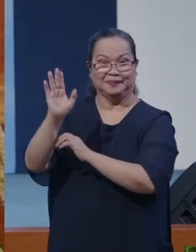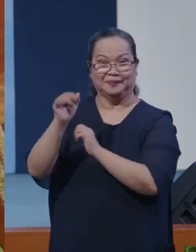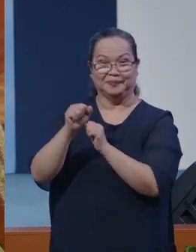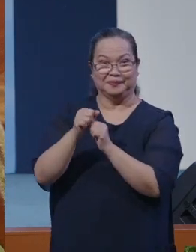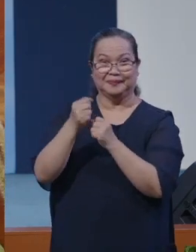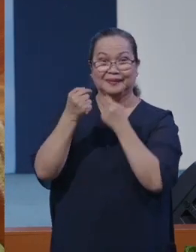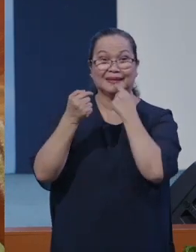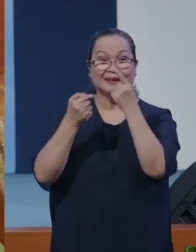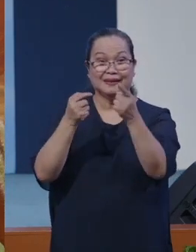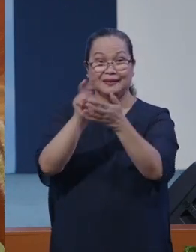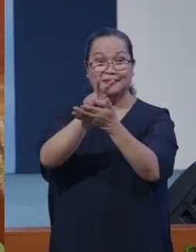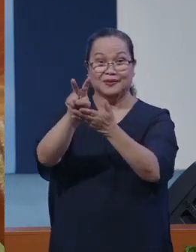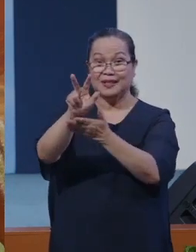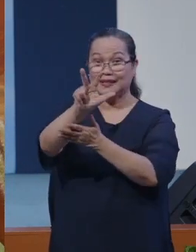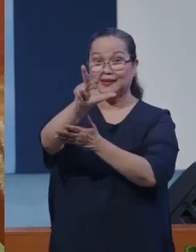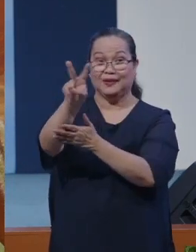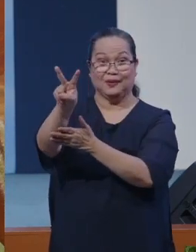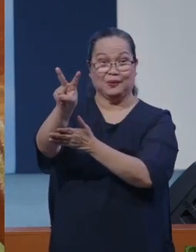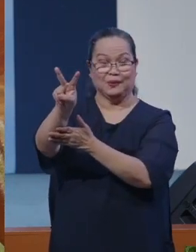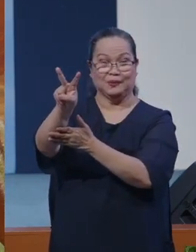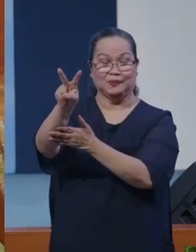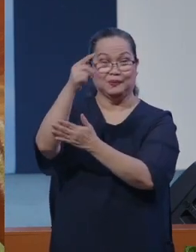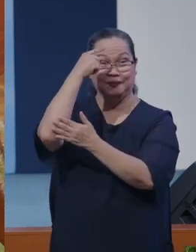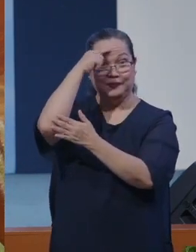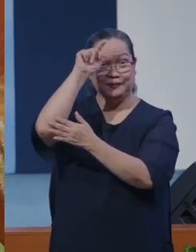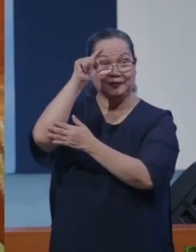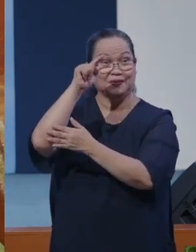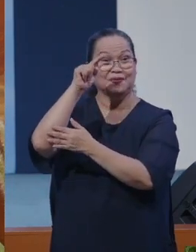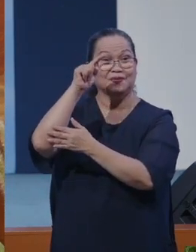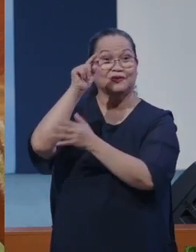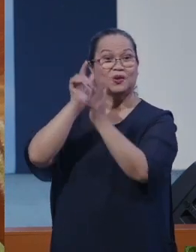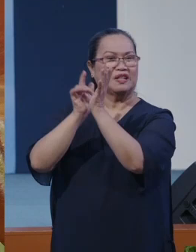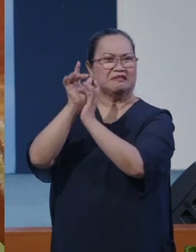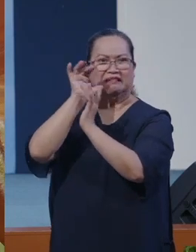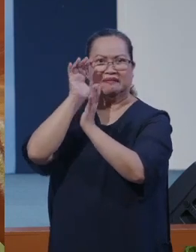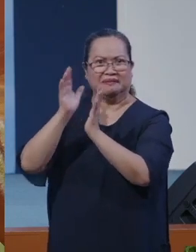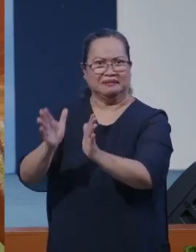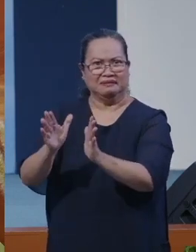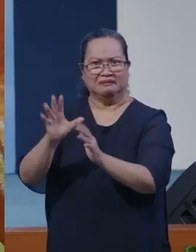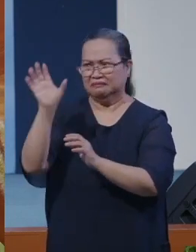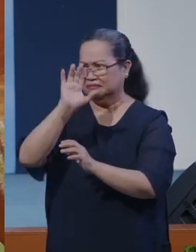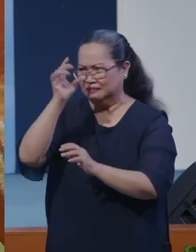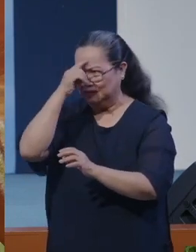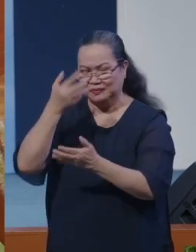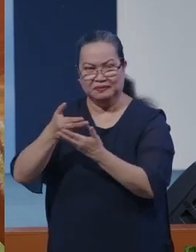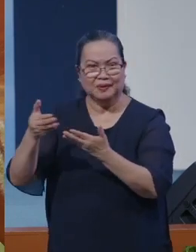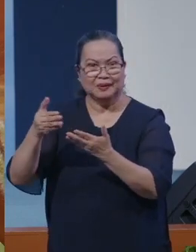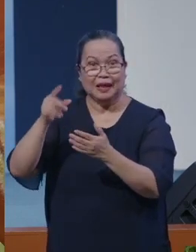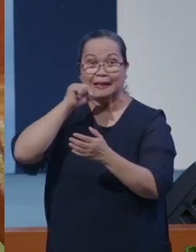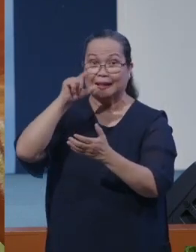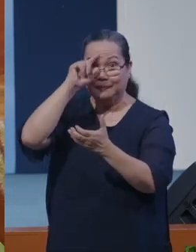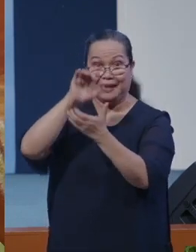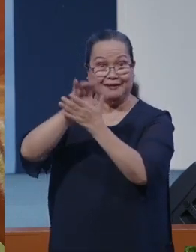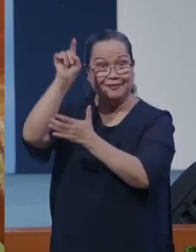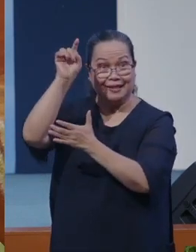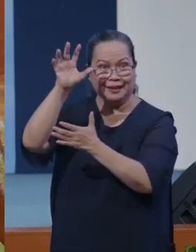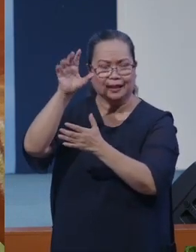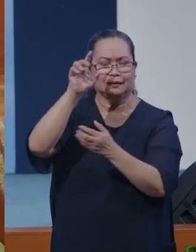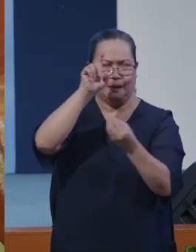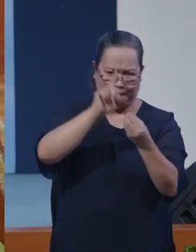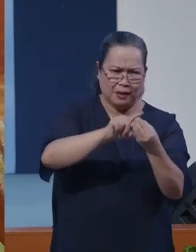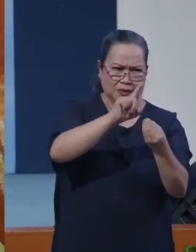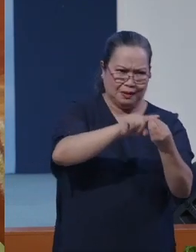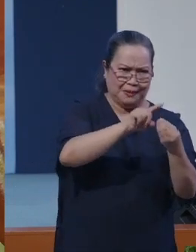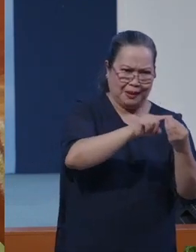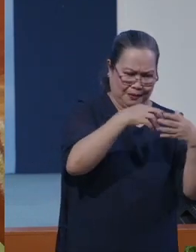Sabi sa verse 32, "For the Gentiles seek after all these things." Yung mga hindi naniniwala sa Kanya, gayon din,